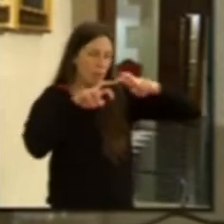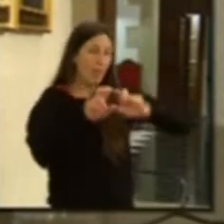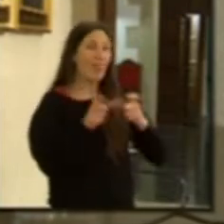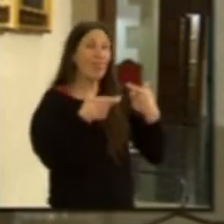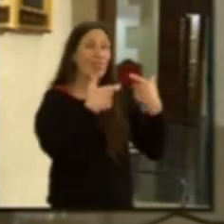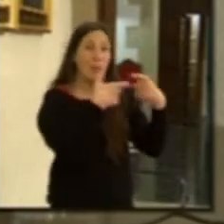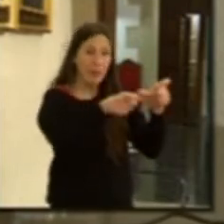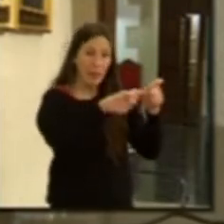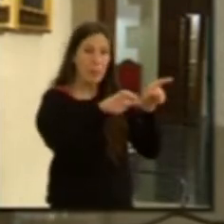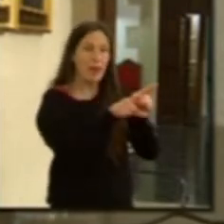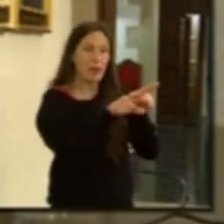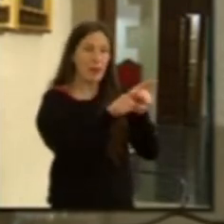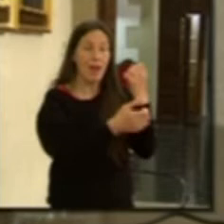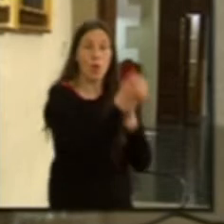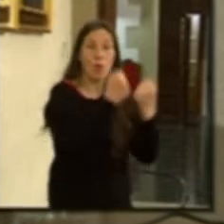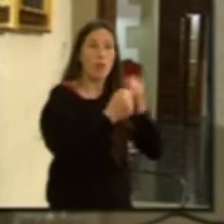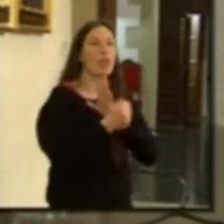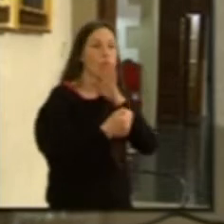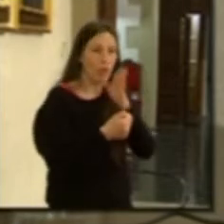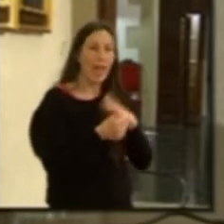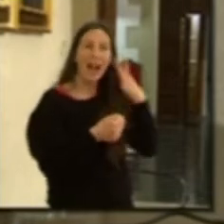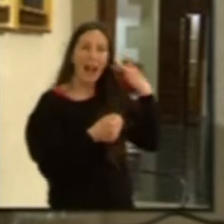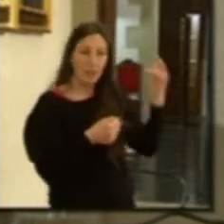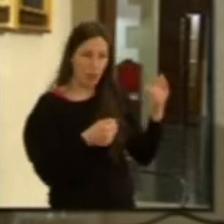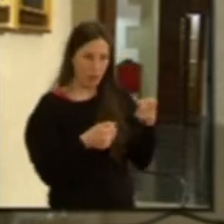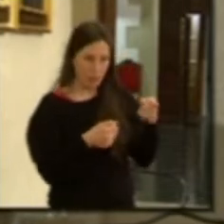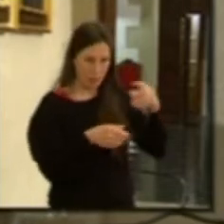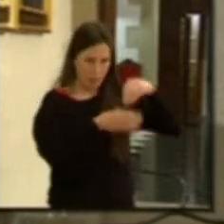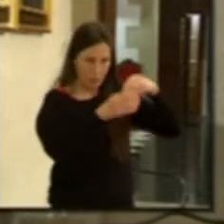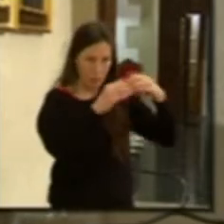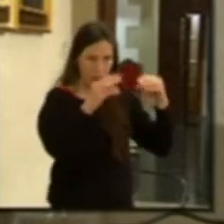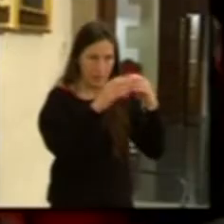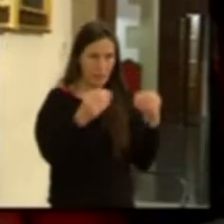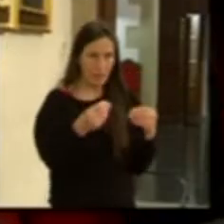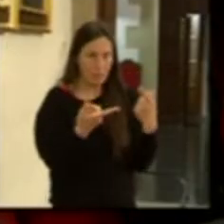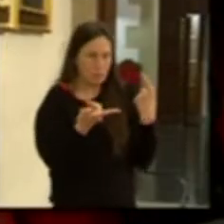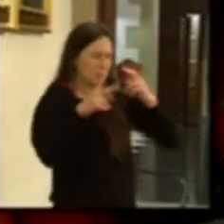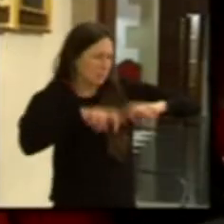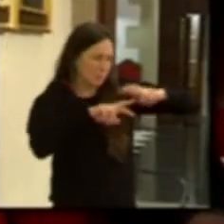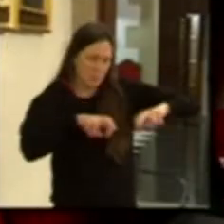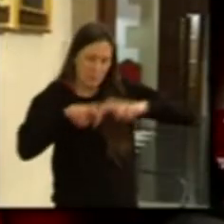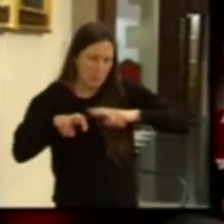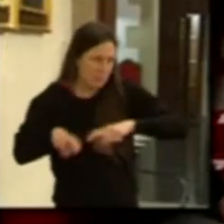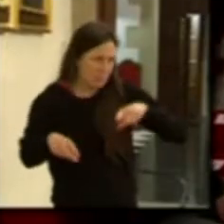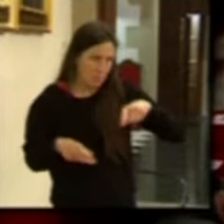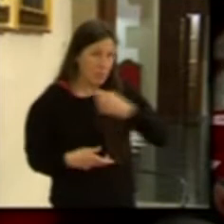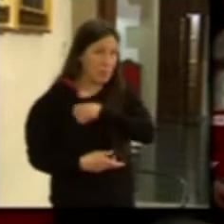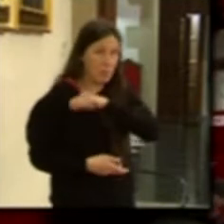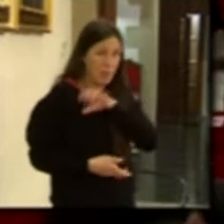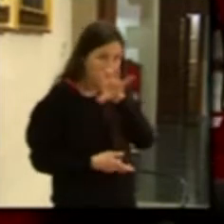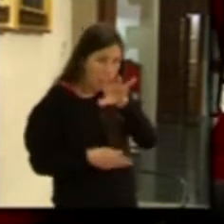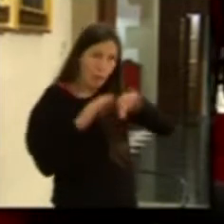la Universitat de Califòrnia. És i ha estat investigadora principal de projectes de recerca tant nacionals com